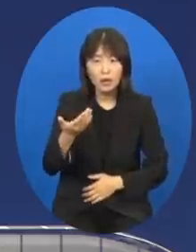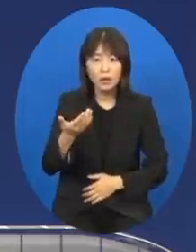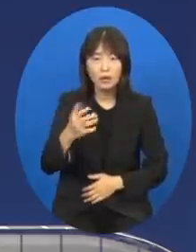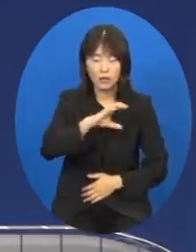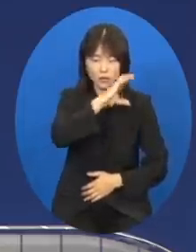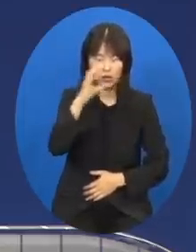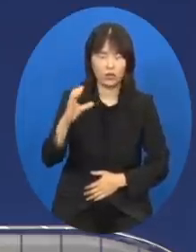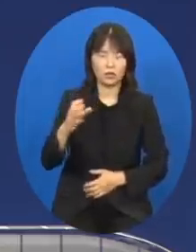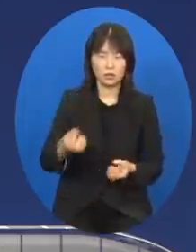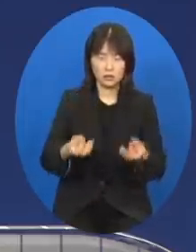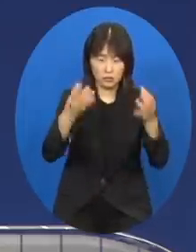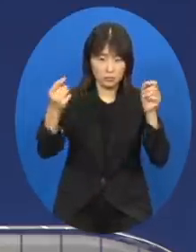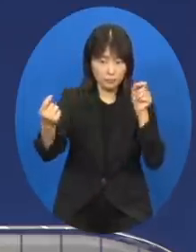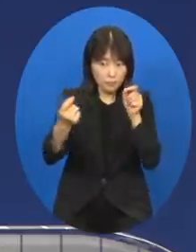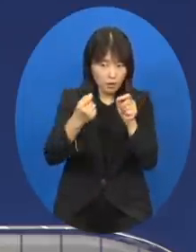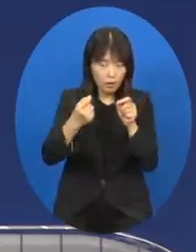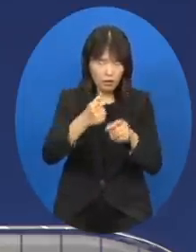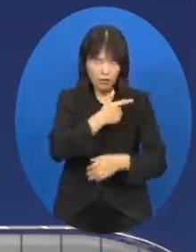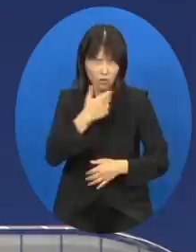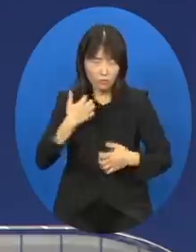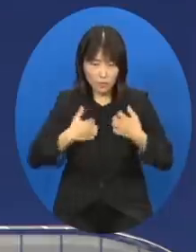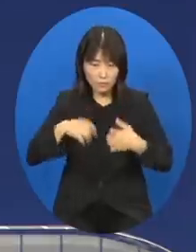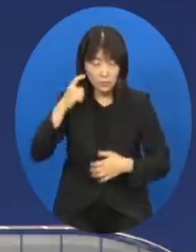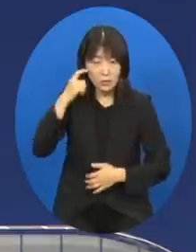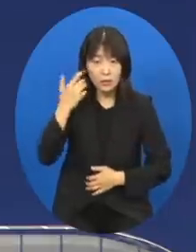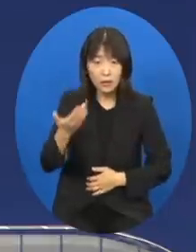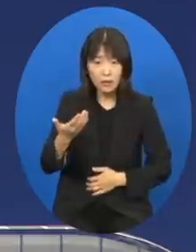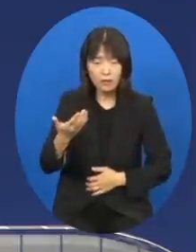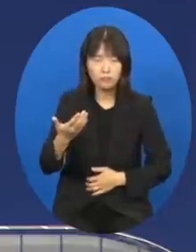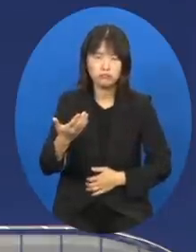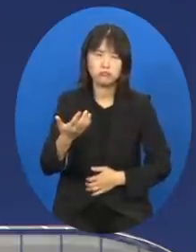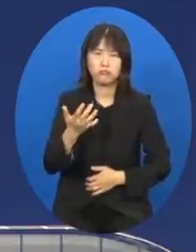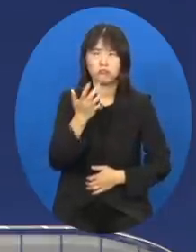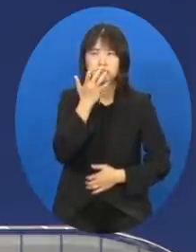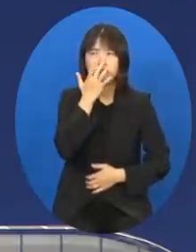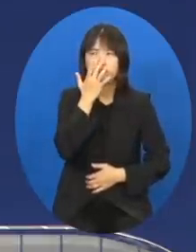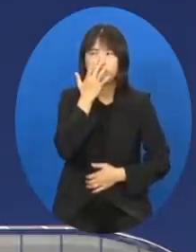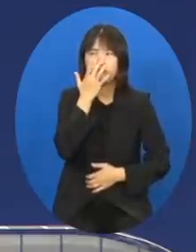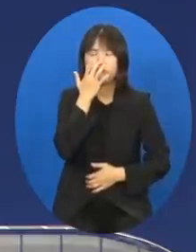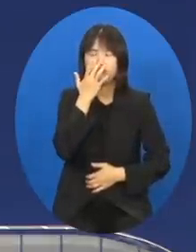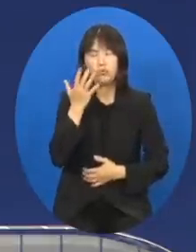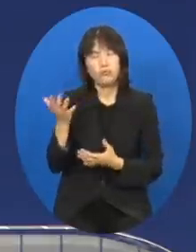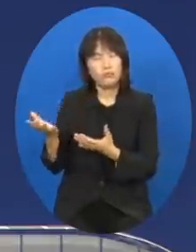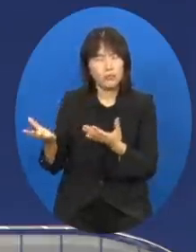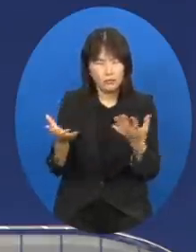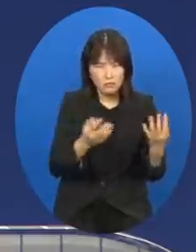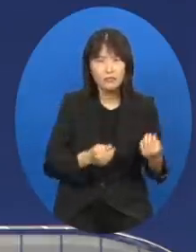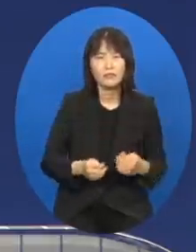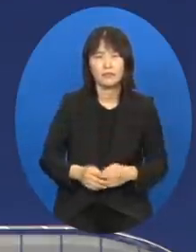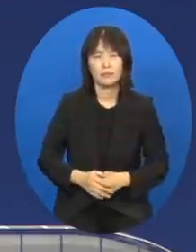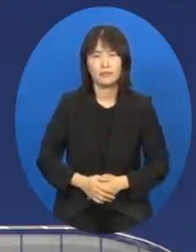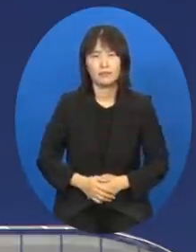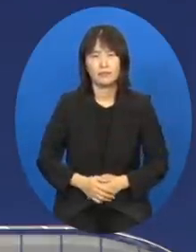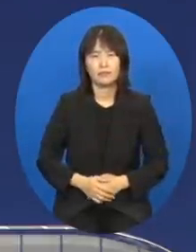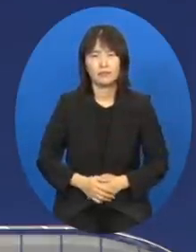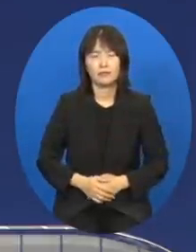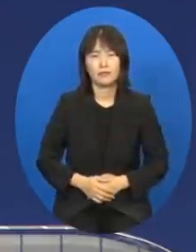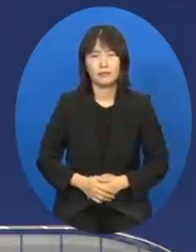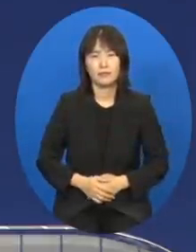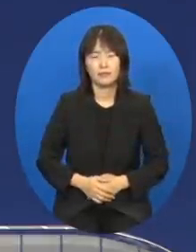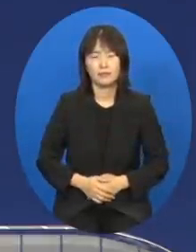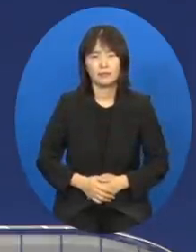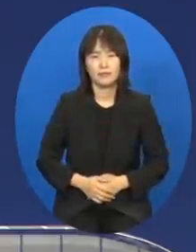다가오니까 너무너무 기쁘냐? 그건 잘 모르겠다는 분들이 꽤 많습니다.